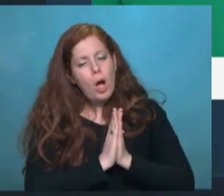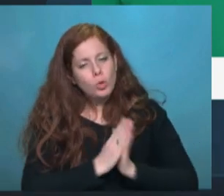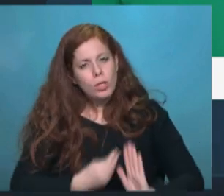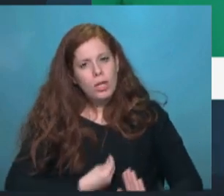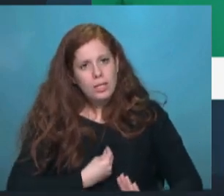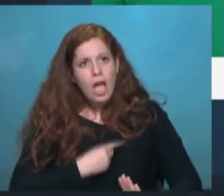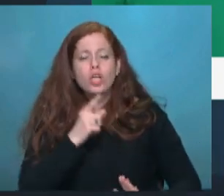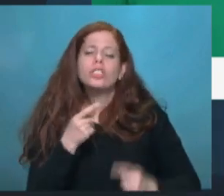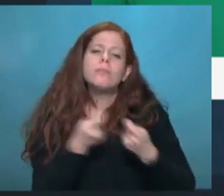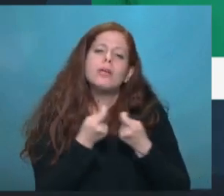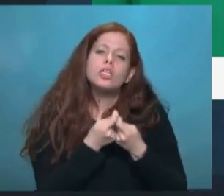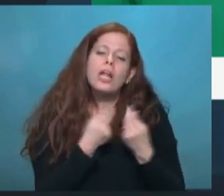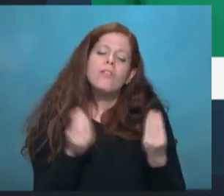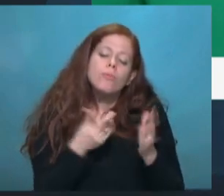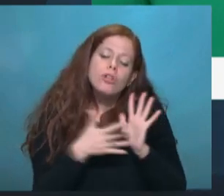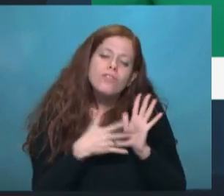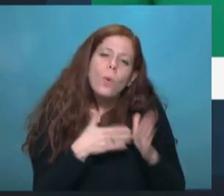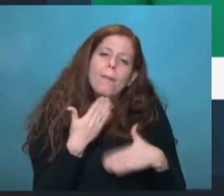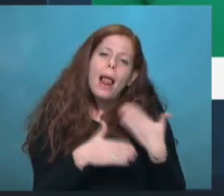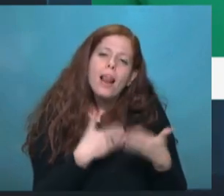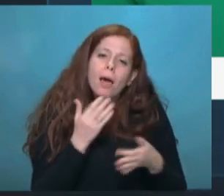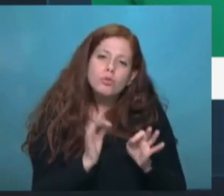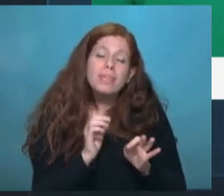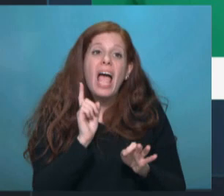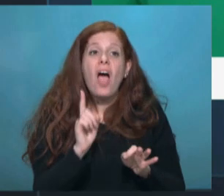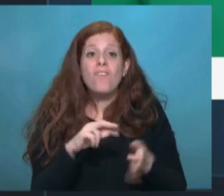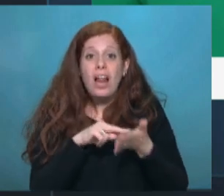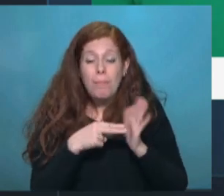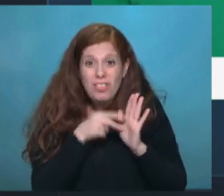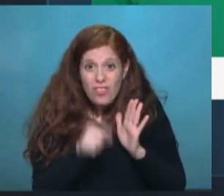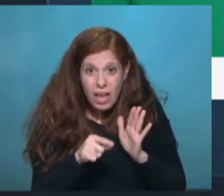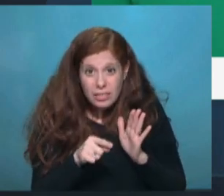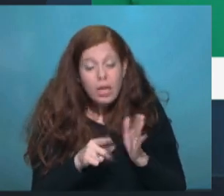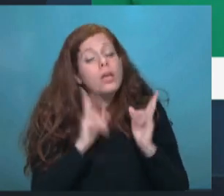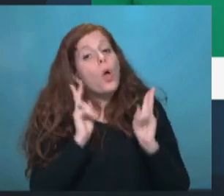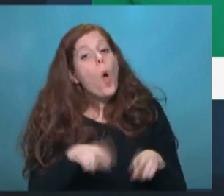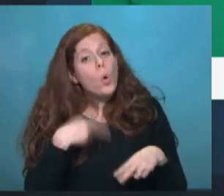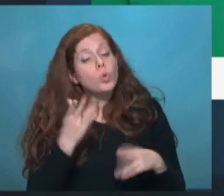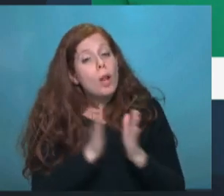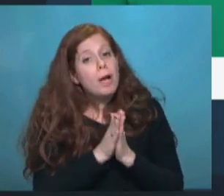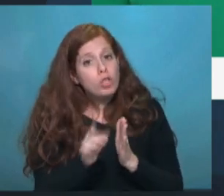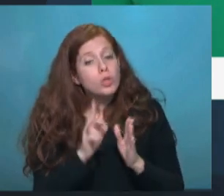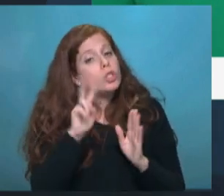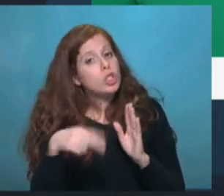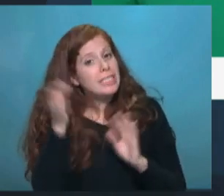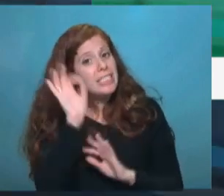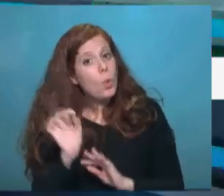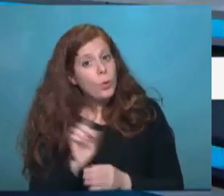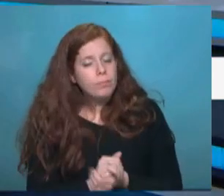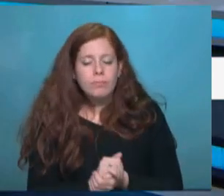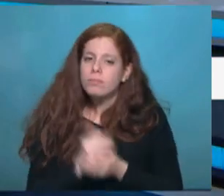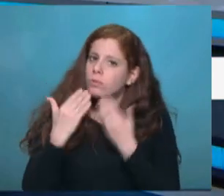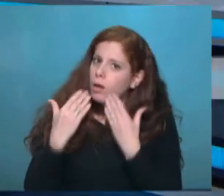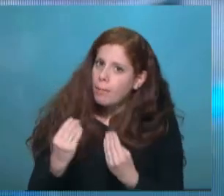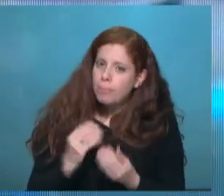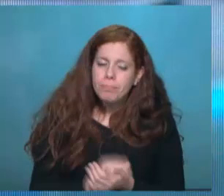לדברים שנבדקו בהליך המשפטי, אבל המתווה הזה, בשילוב נסיבות אישיות, יכול להיות שלבקשה הזאת יש סיכוי. תודה רבה. תודה.